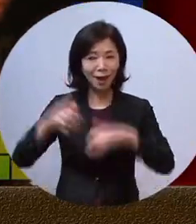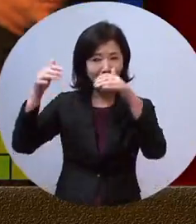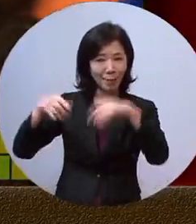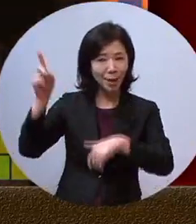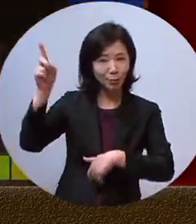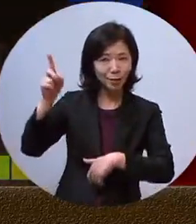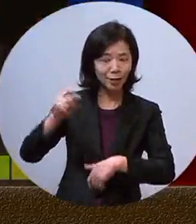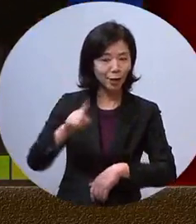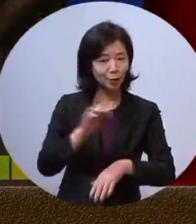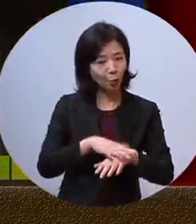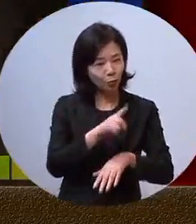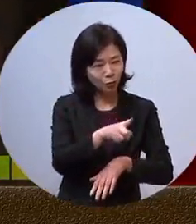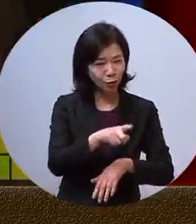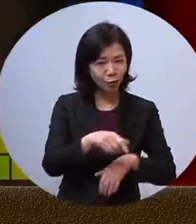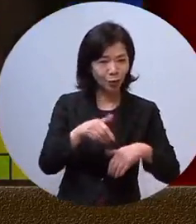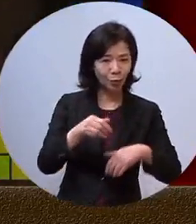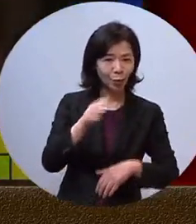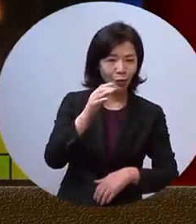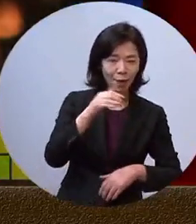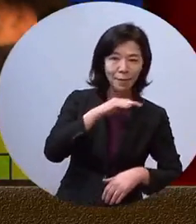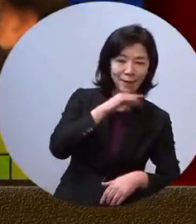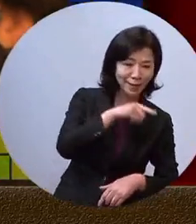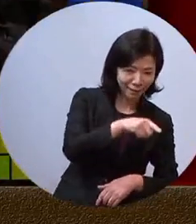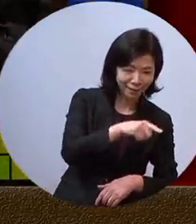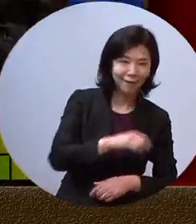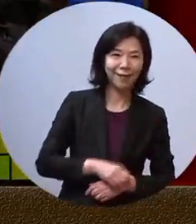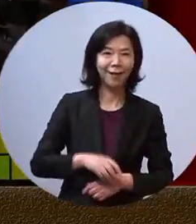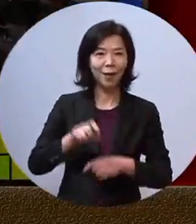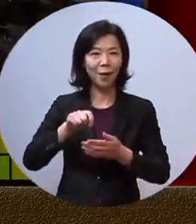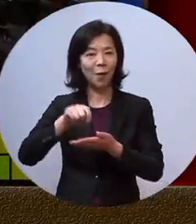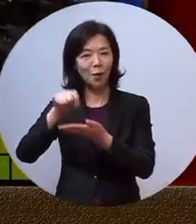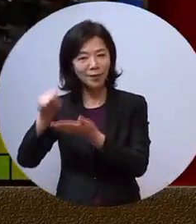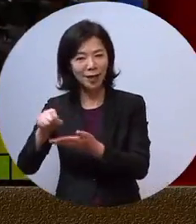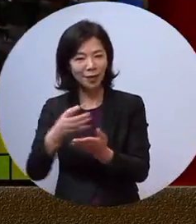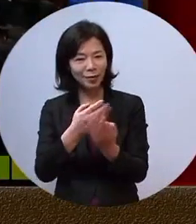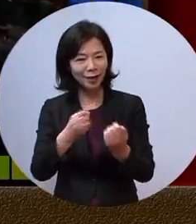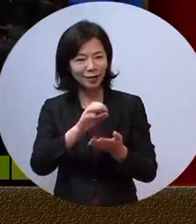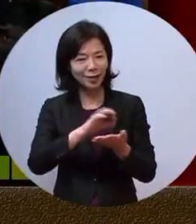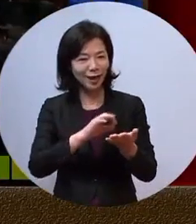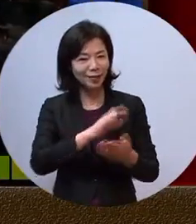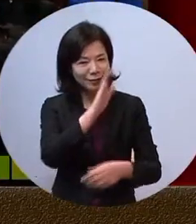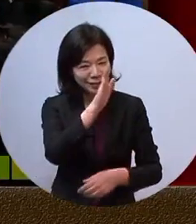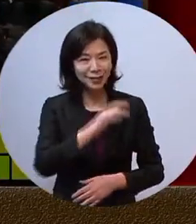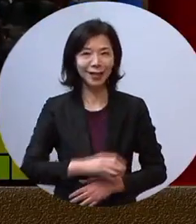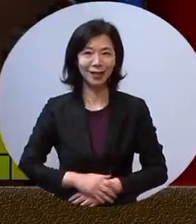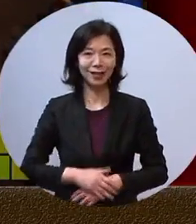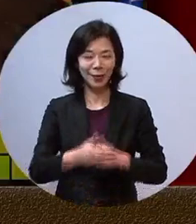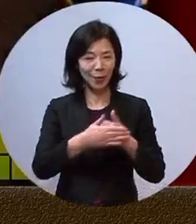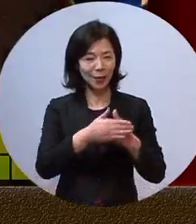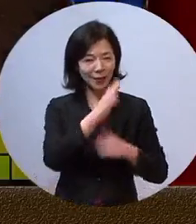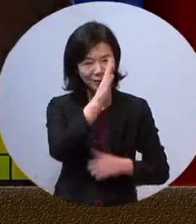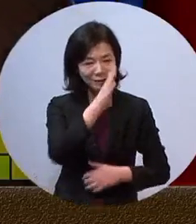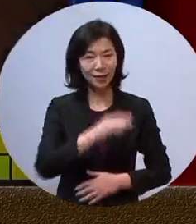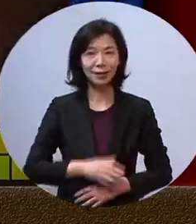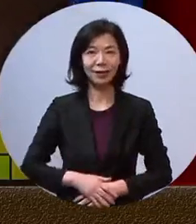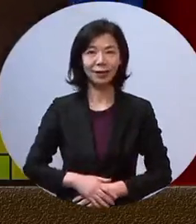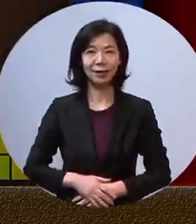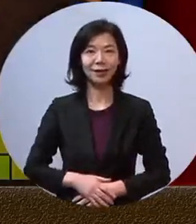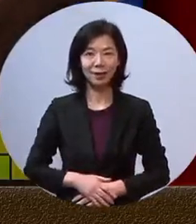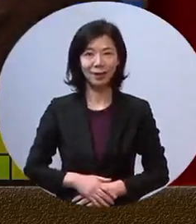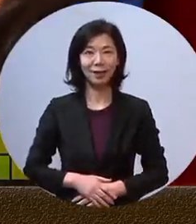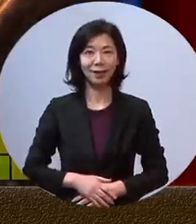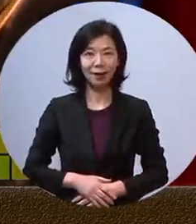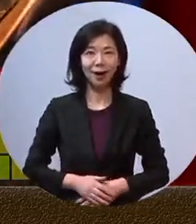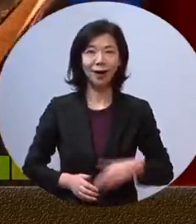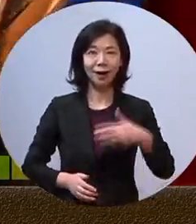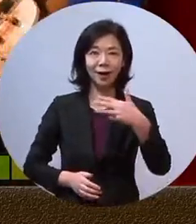宿りしてたの、ね、お土産買ってくれた、たくさんねえ、貢献してくださいね、お願いいたします。湿気でギター 10秒前、